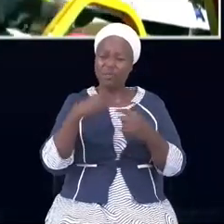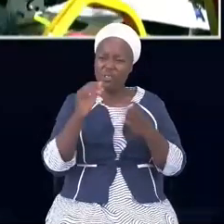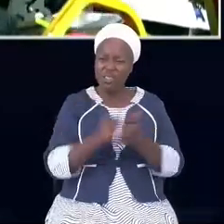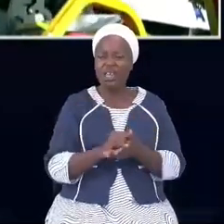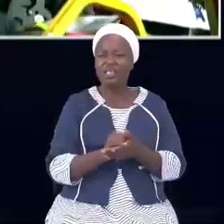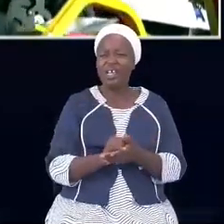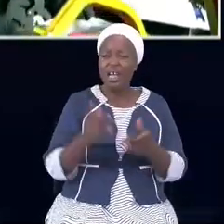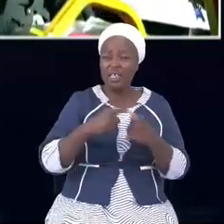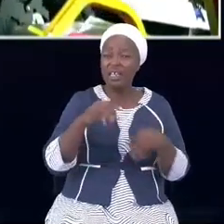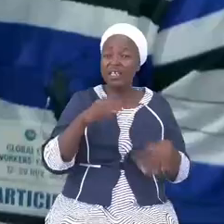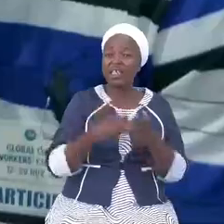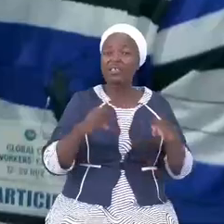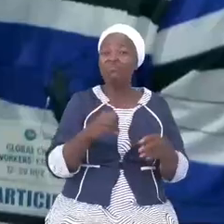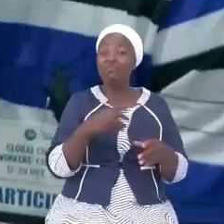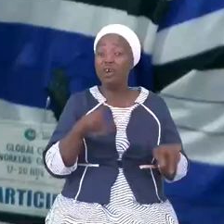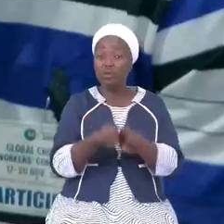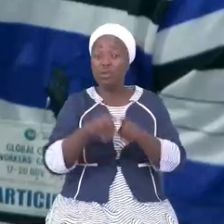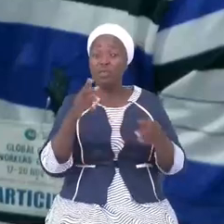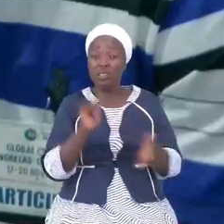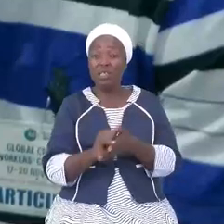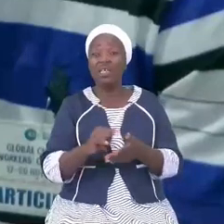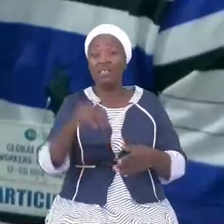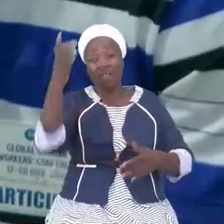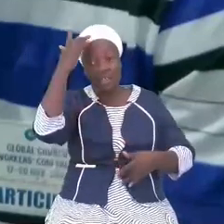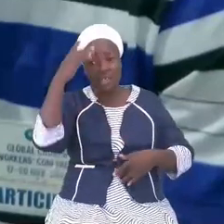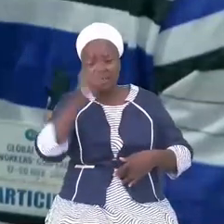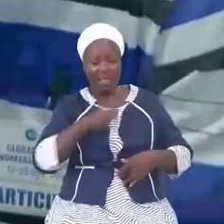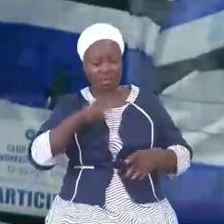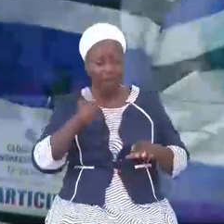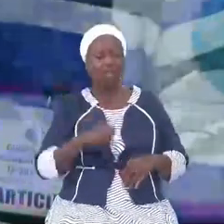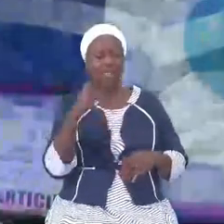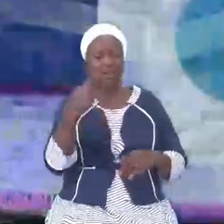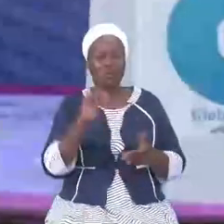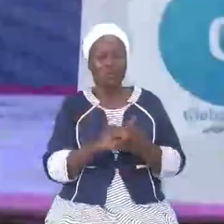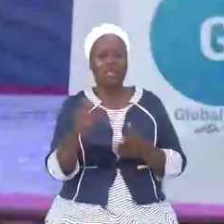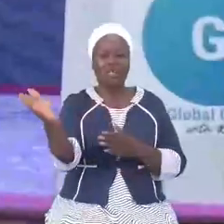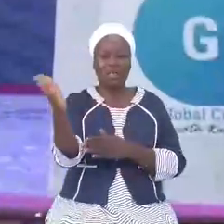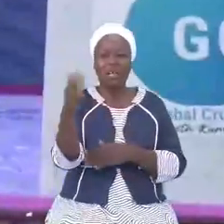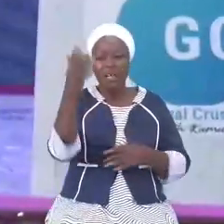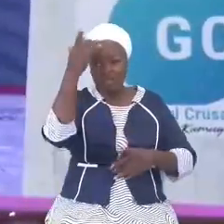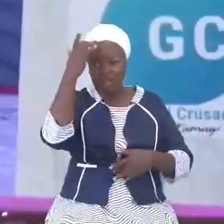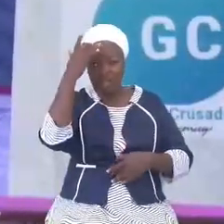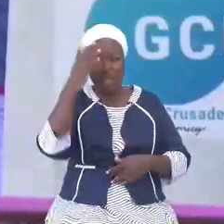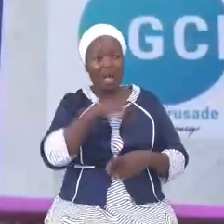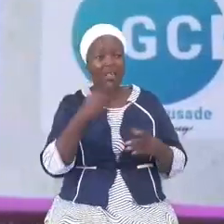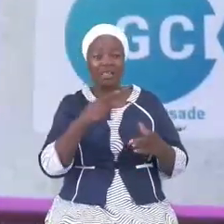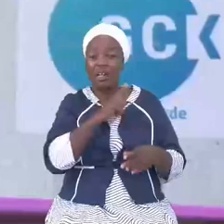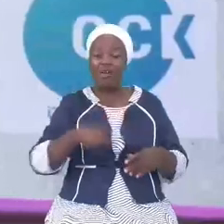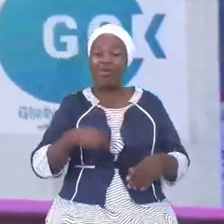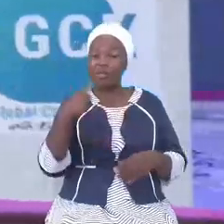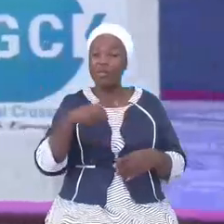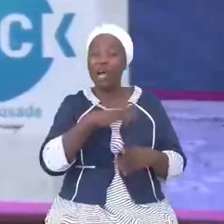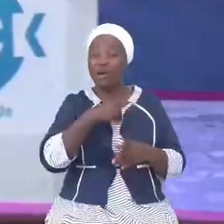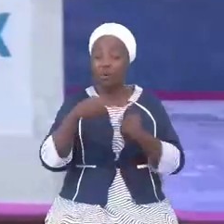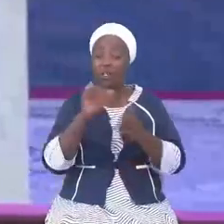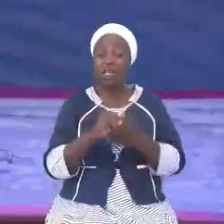l'Éternel peut parler à cette maladie. L'Éternel, et quand cette voix vient du ciel,